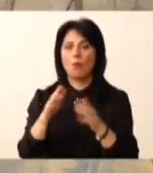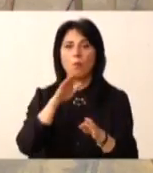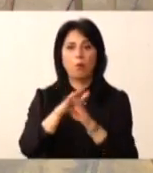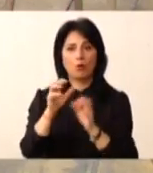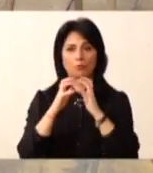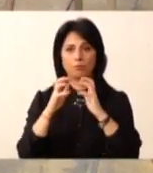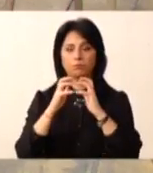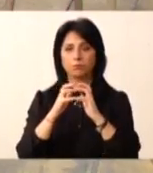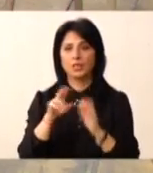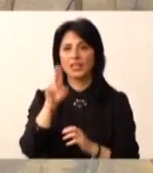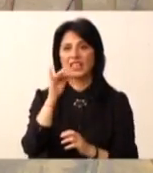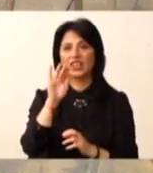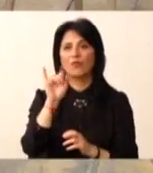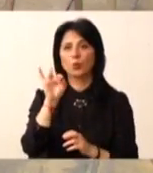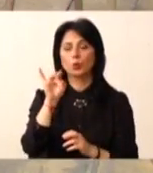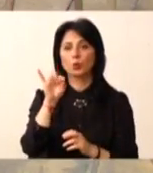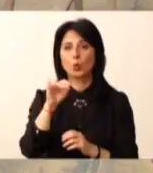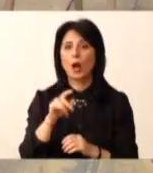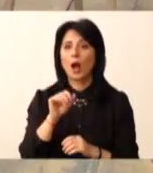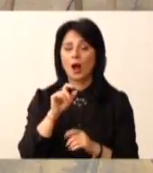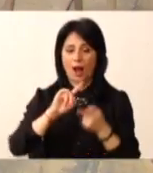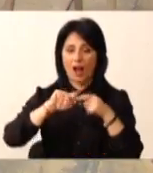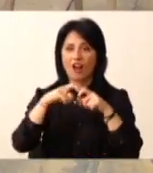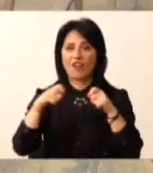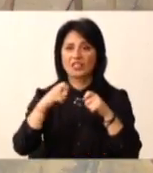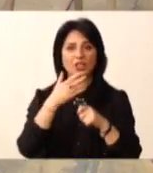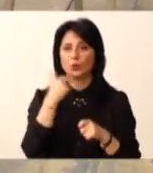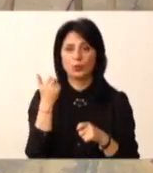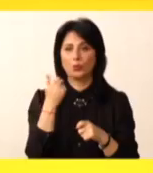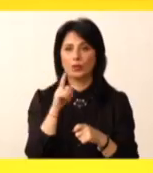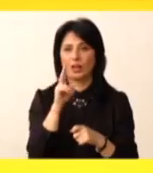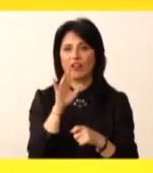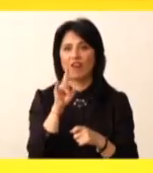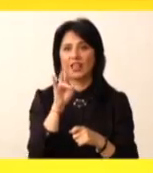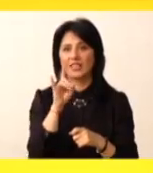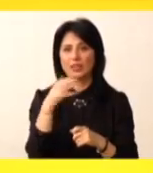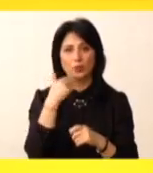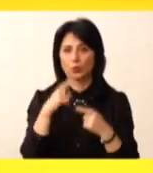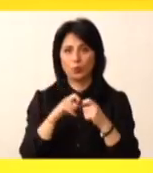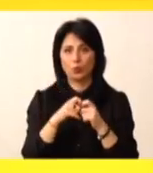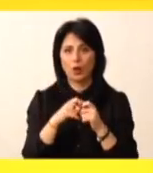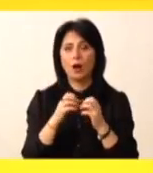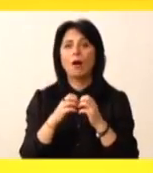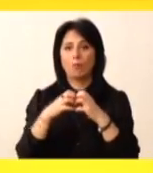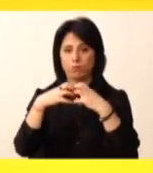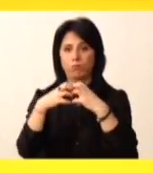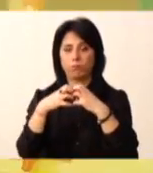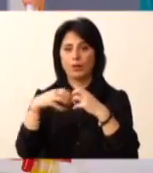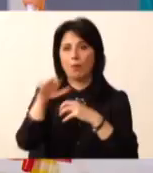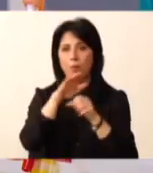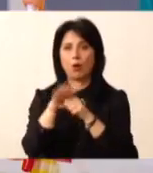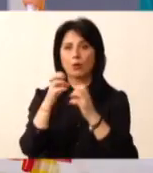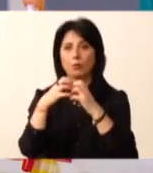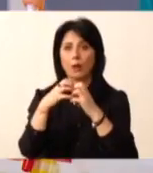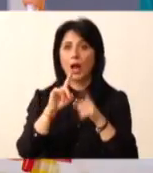მთლიანად, მაგრამ მასში არ არის არანაირი კვანძოვანი წარმონაქმნები. ერთგვაროვანია სტრუქტურა, მაგრამ გადიდებული